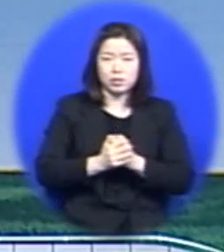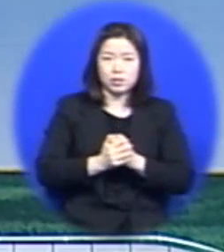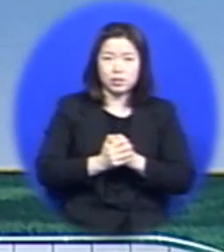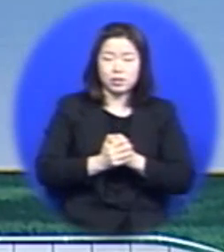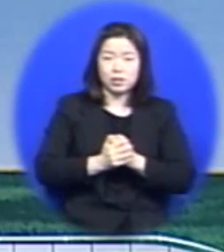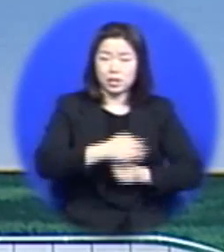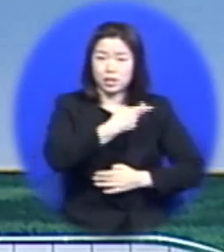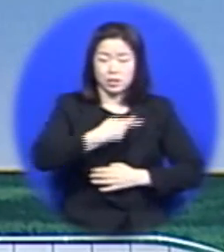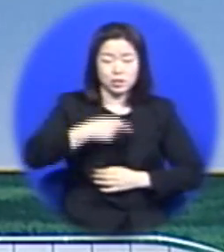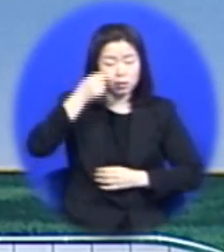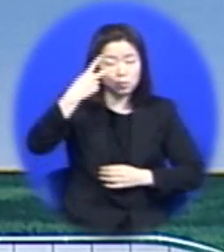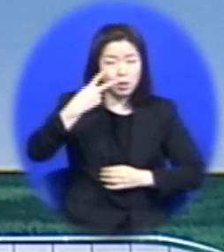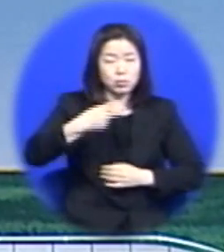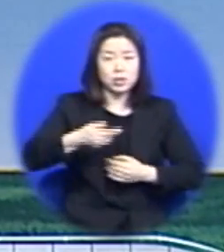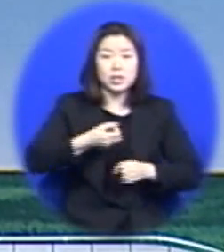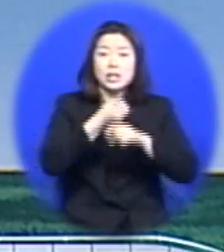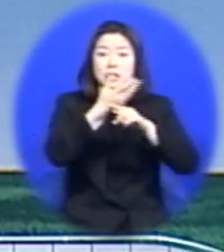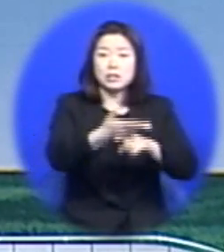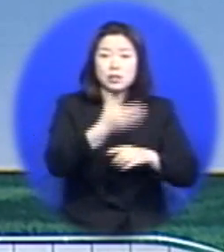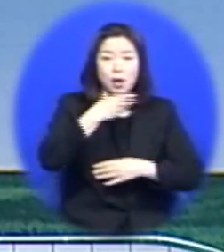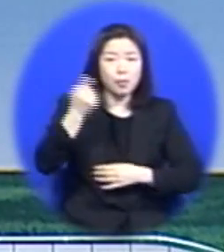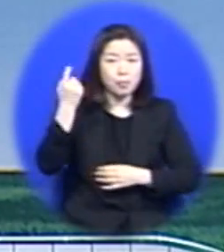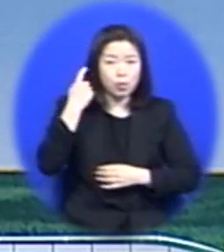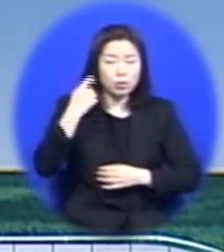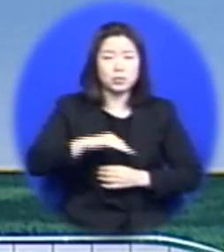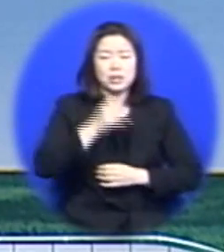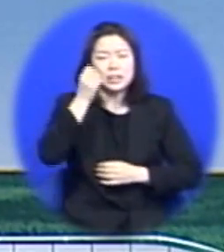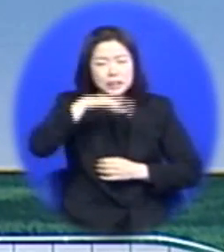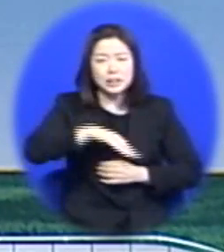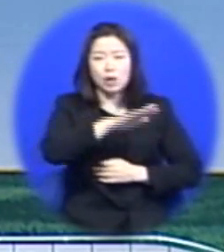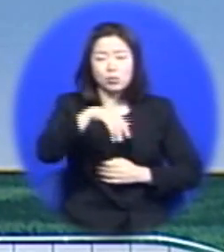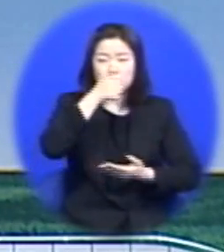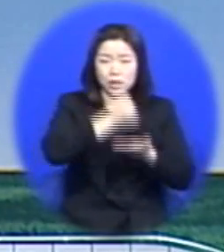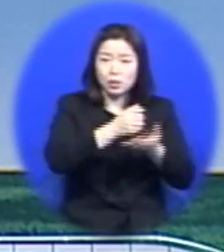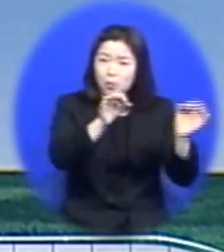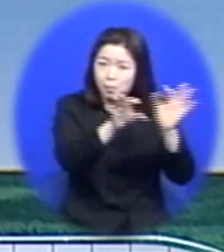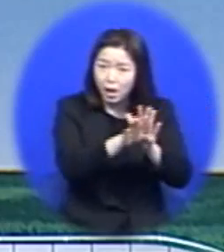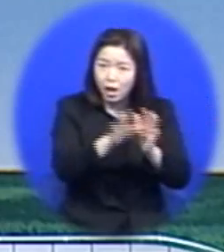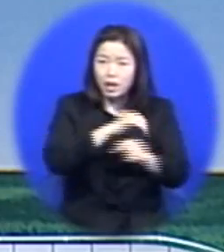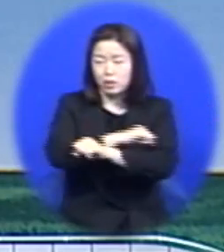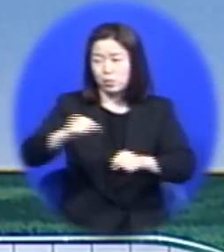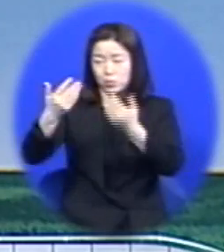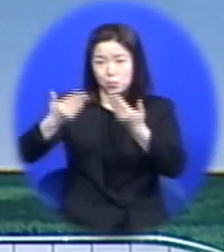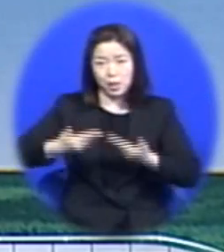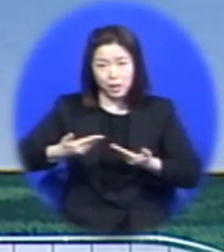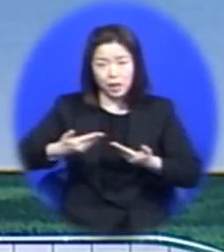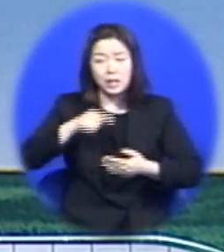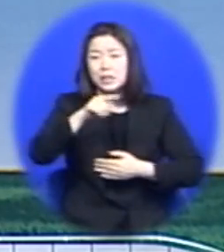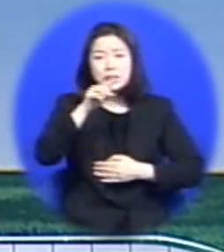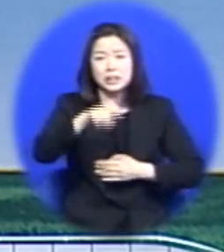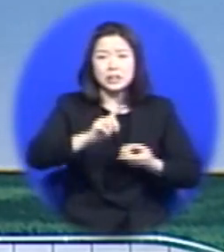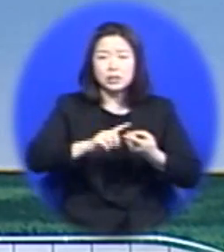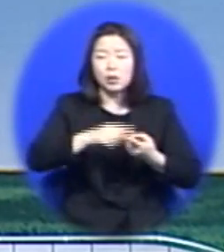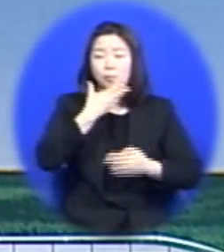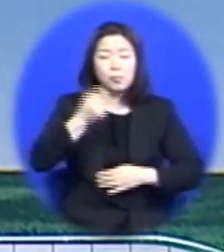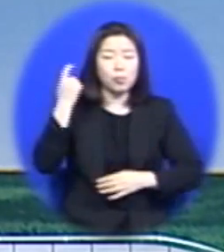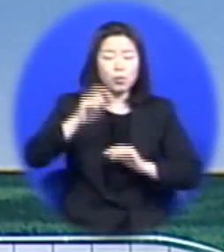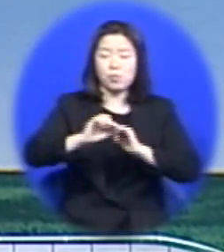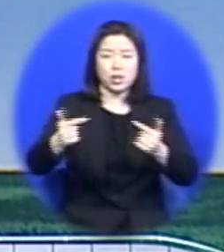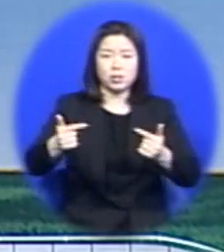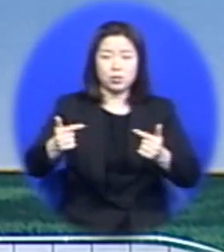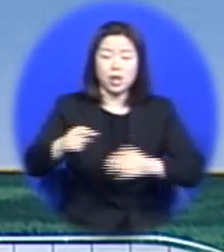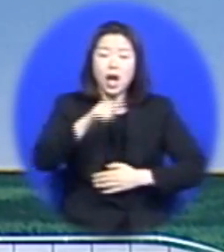사도 바울이 전한 복음은 그저 우리가 속죄 받았다, 용서 받았다는 복음이 아닙니다. 그